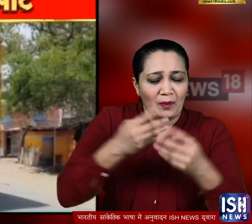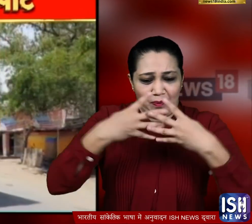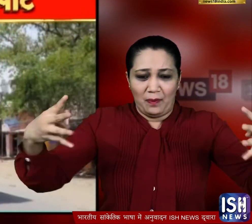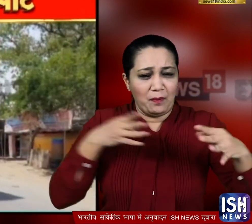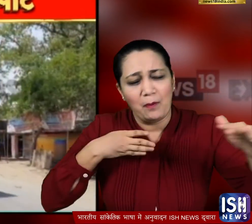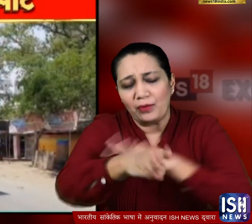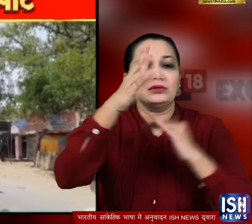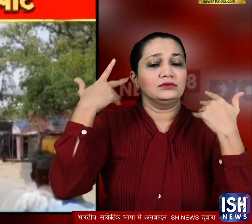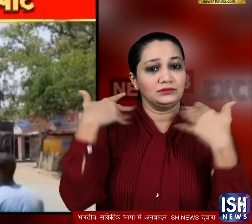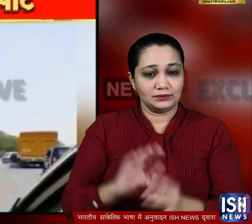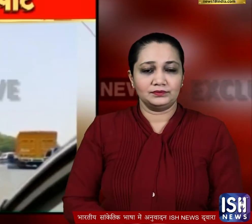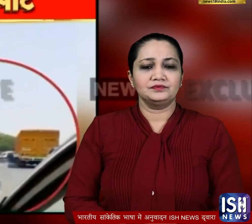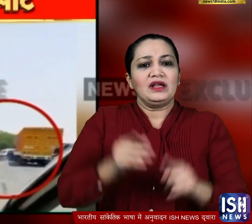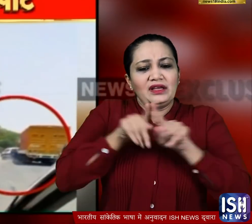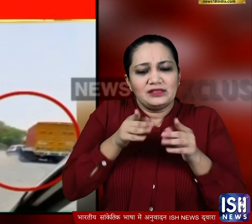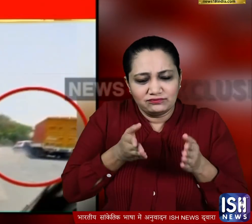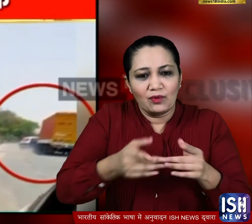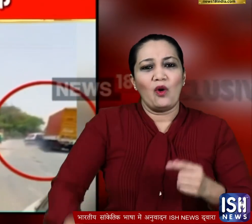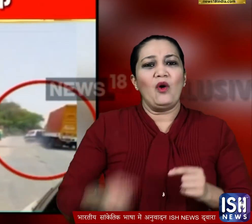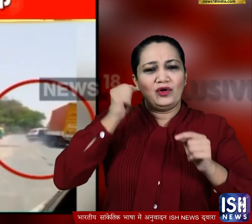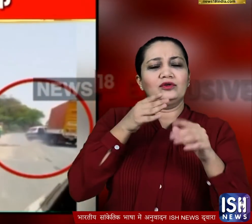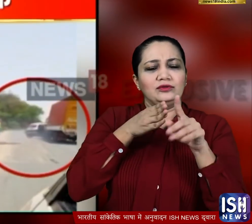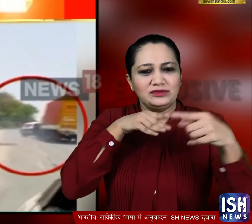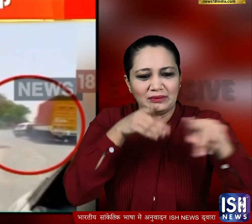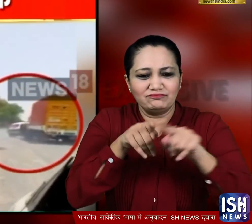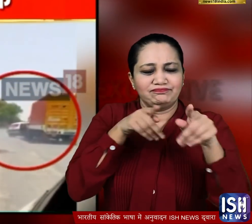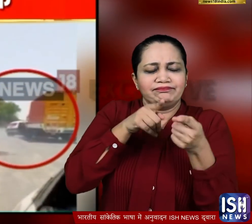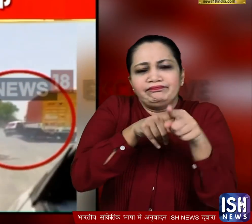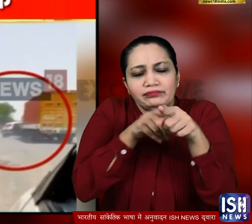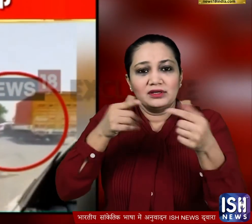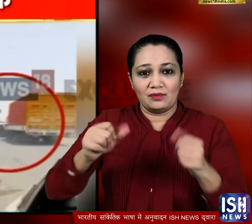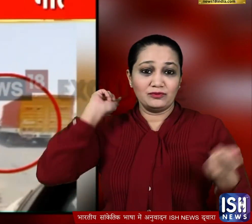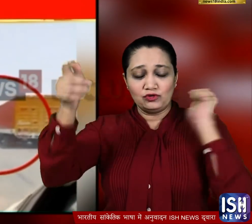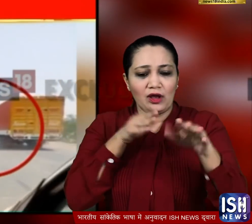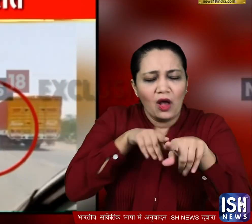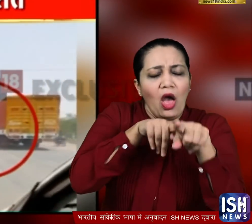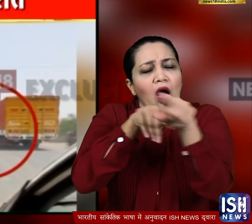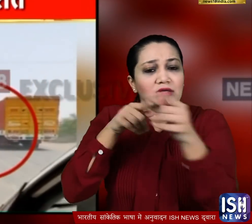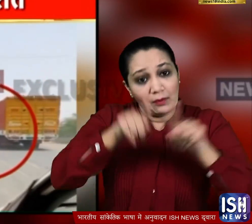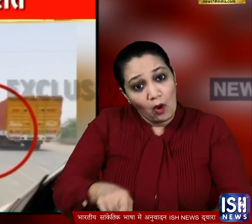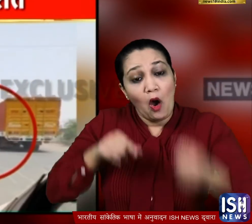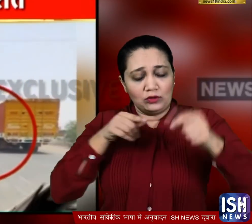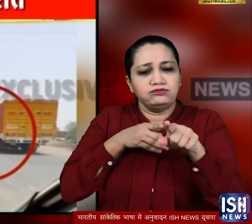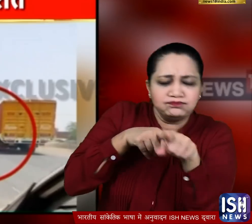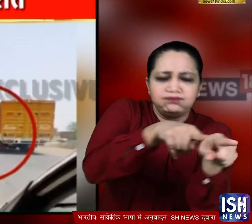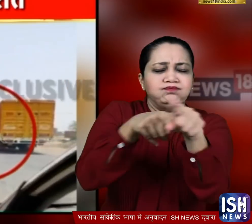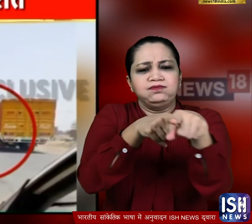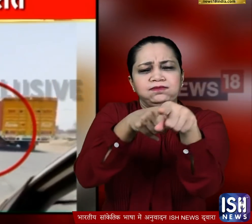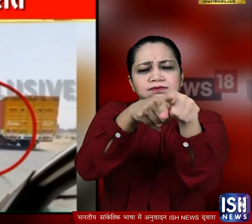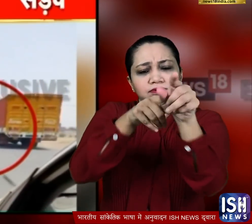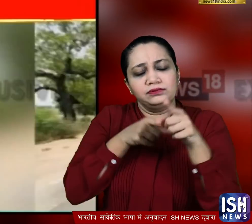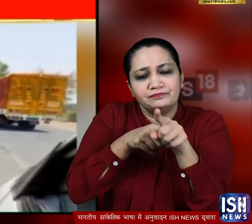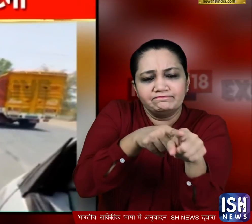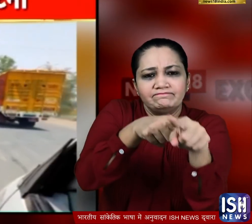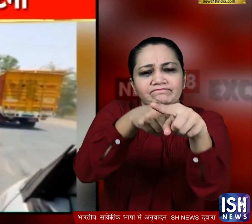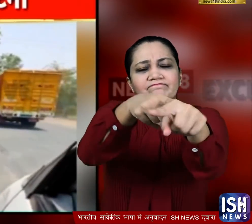को तोड़कर वो आगे निकल गए। फिर रास्ते में एक ऑटो उस ट्रक के आगे आया तो ट्रक में सवार गो तस्कर उस ऑटो को टक्कर मारते हुए घसीटकर आगे ले